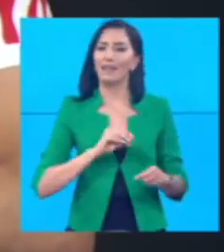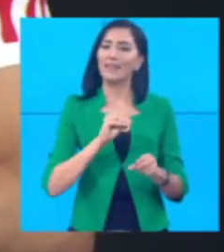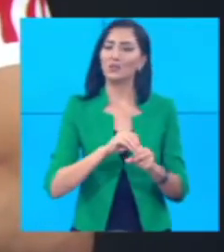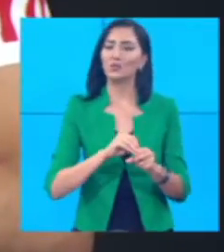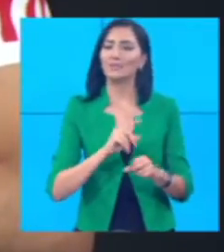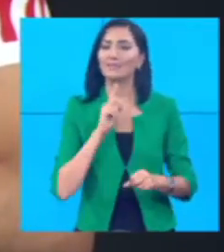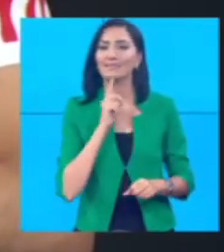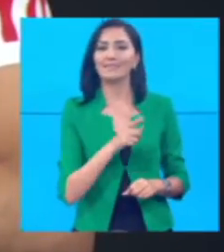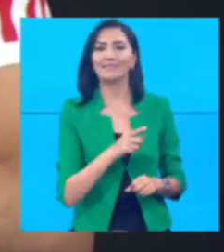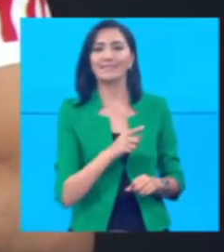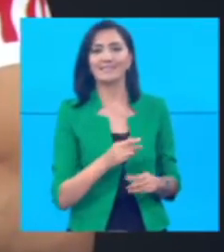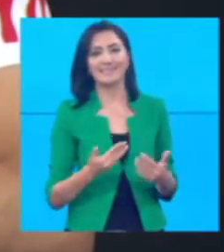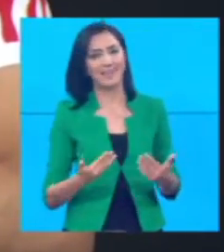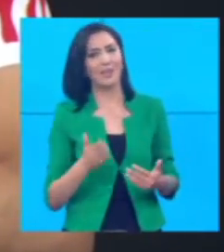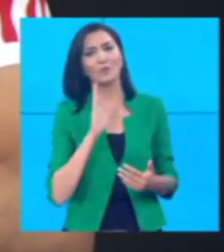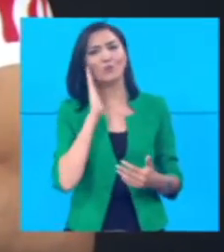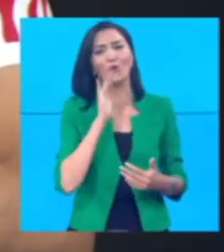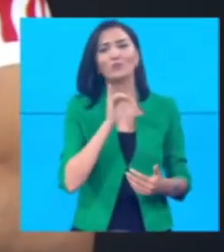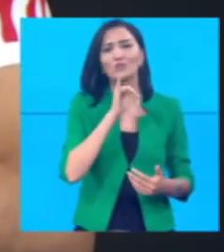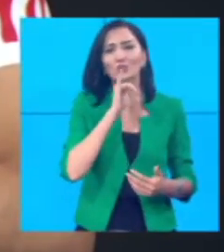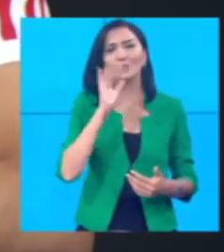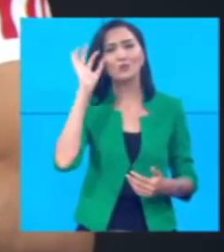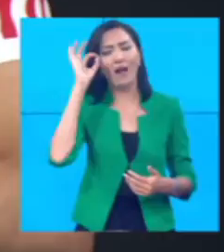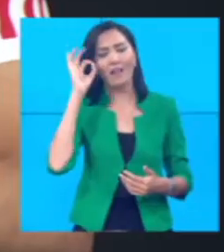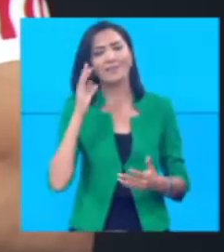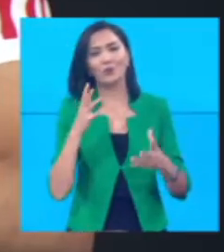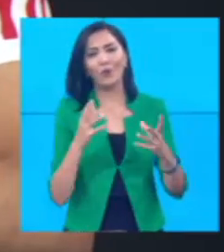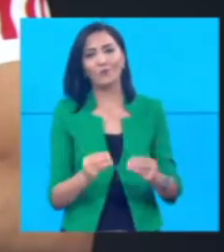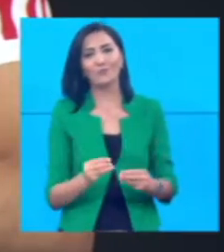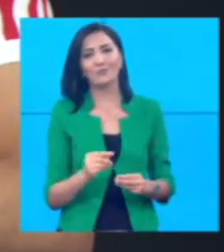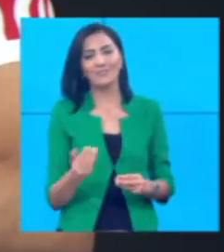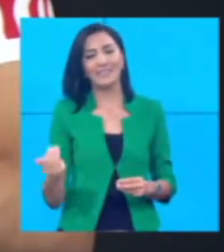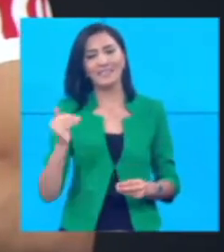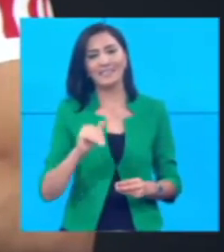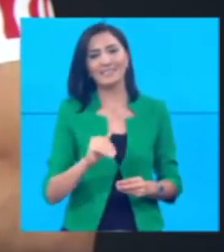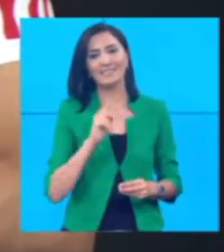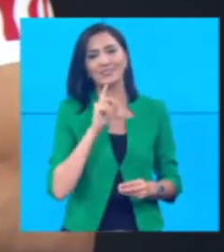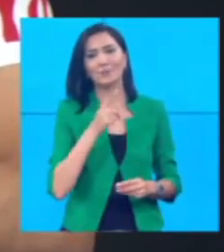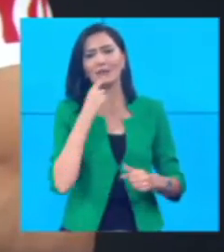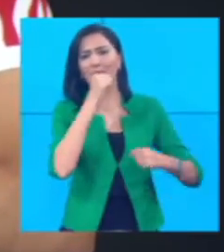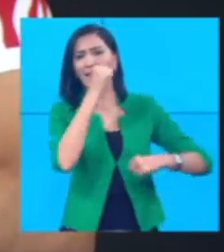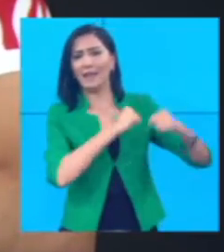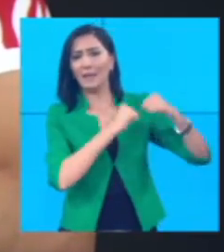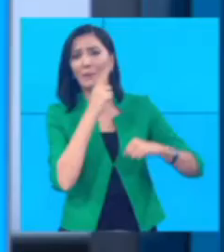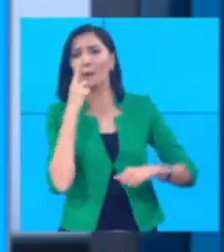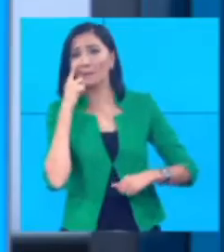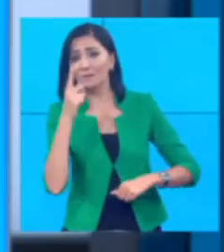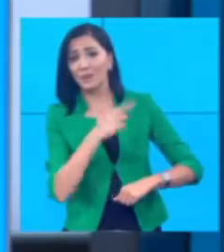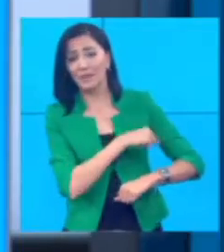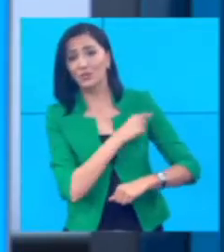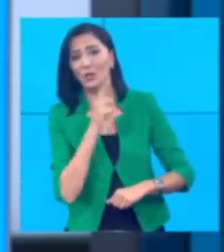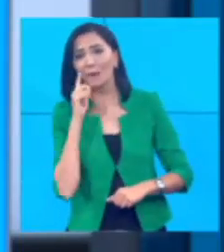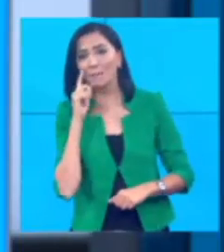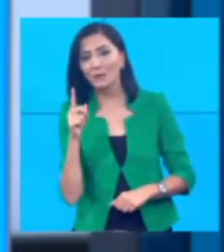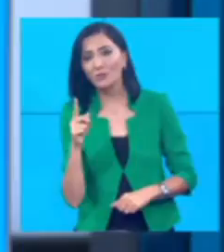madalya içindeyiz yani. Yani bronz, gümüş, altında olur. Yani getireceğiz. Peki madalya. Rakiplere baktınız mı? Yani